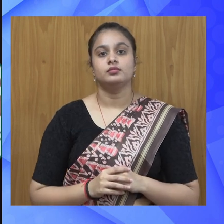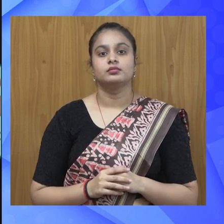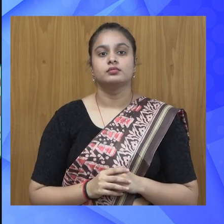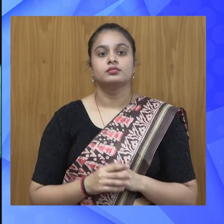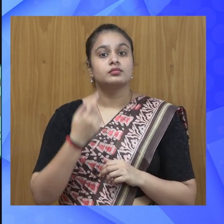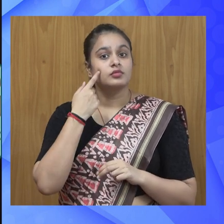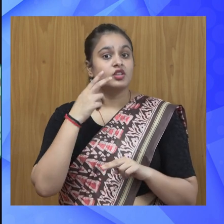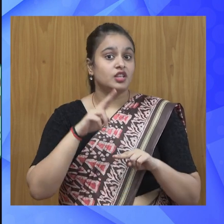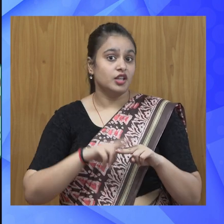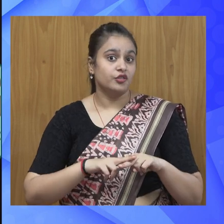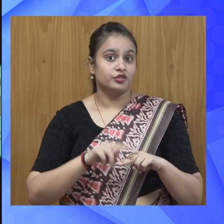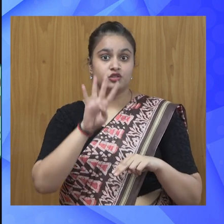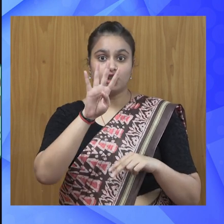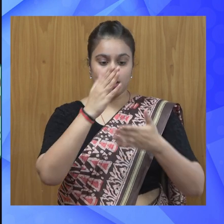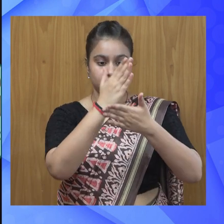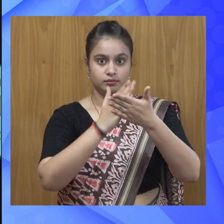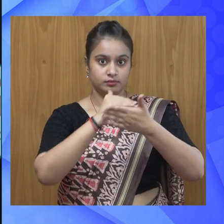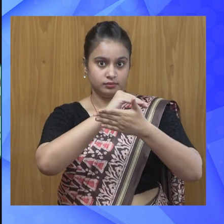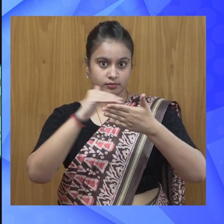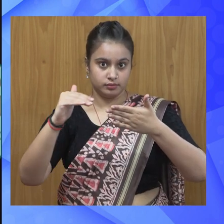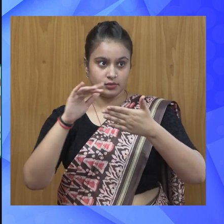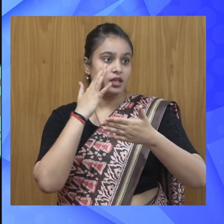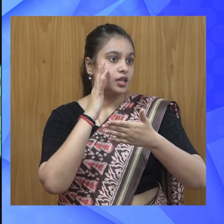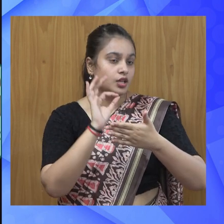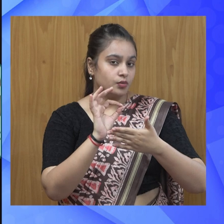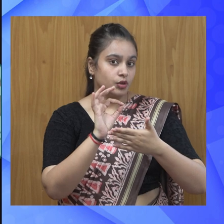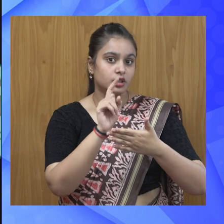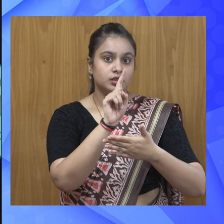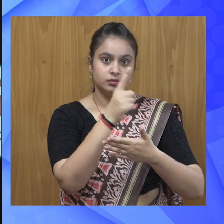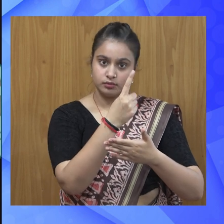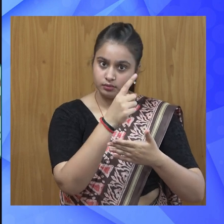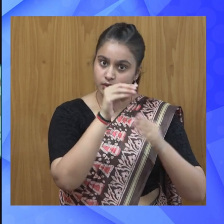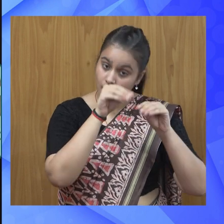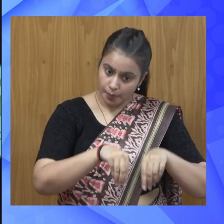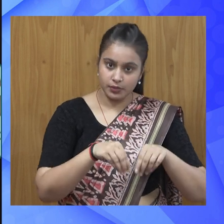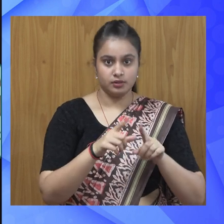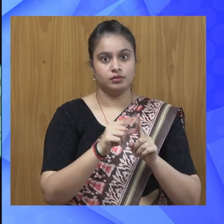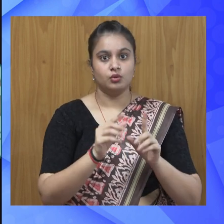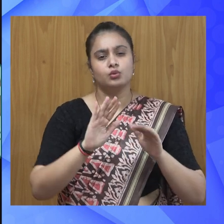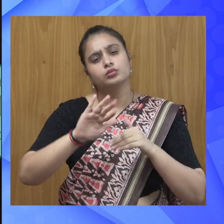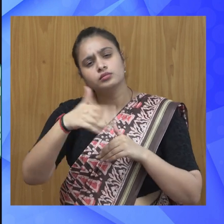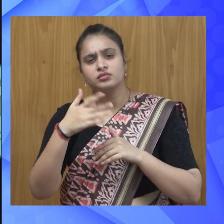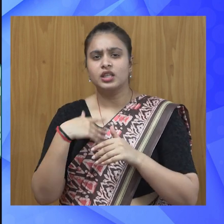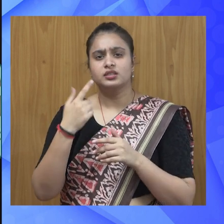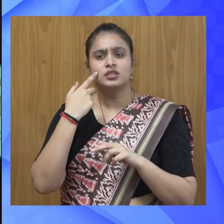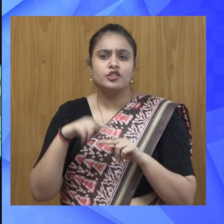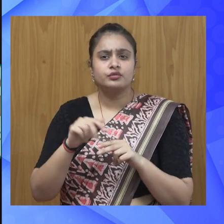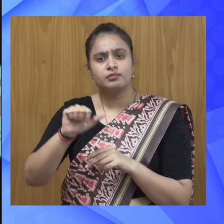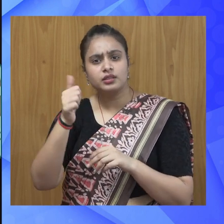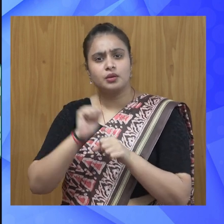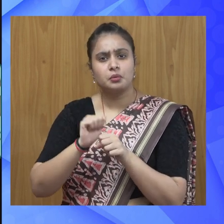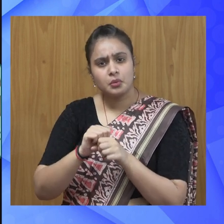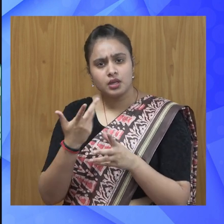अगर आप डिवाइड करें चार में, तो आप देखें जो सबसे इम्पोर्टेंट है, जो अर्जेंट है इम्पोर्टेंट है, उसको अभी करें, बाकी को आप डिले बाद में कर सकते हैं, तो